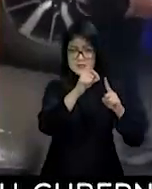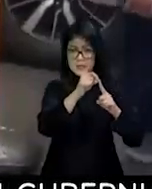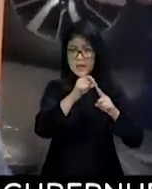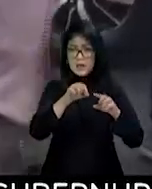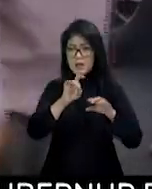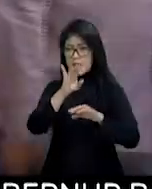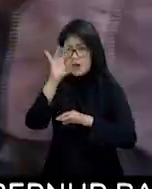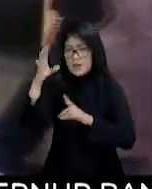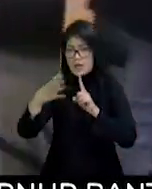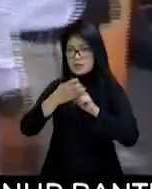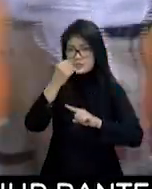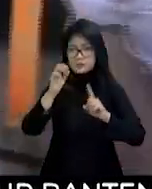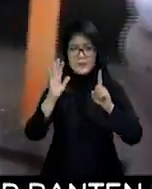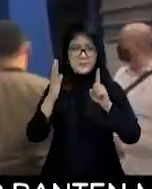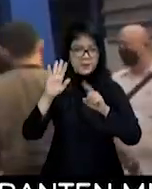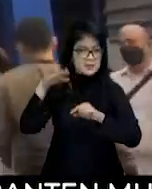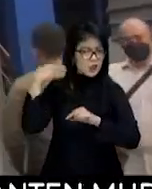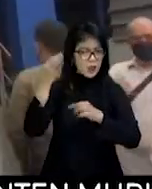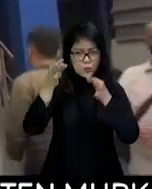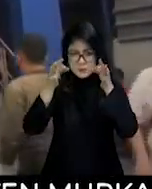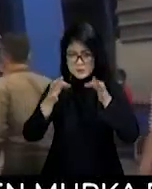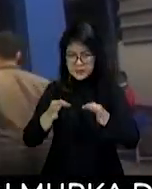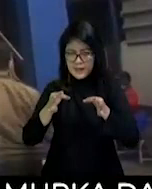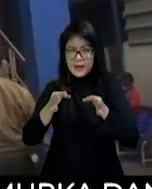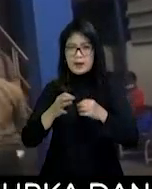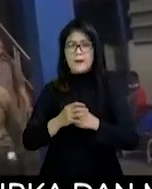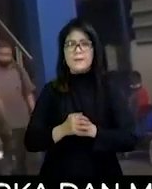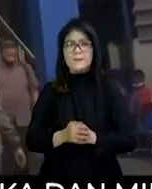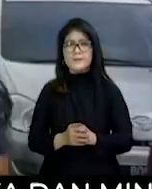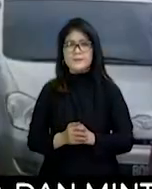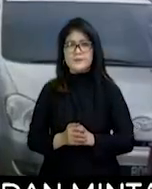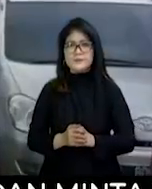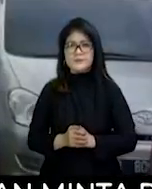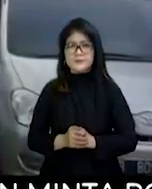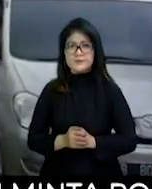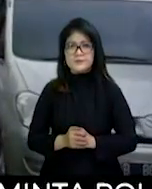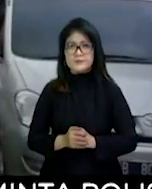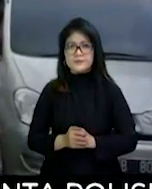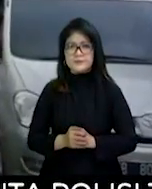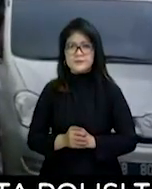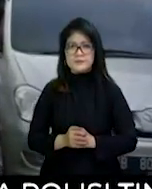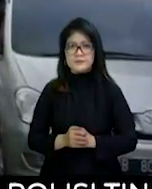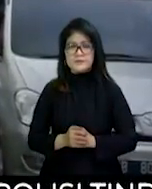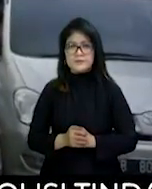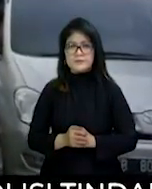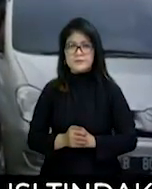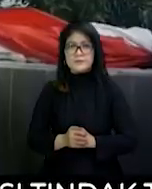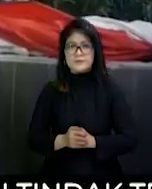tahun penjara. Dari Jakarta, Lina Gautsiki, Sigit Aryo, dan Edmond Dantes, iNews melaporkan.